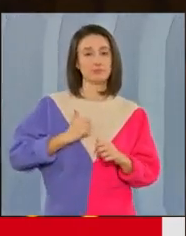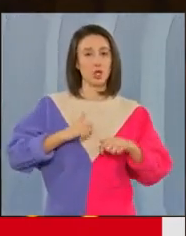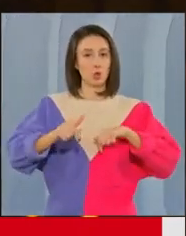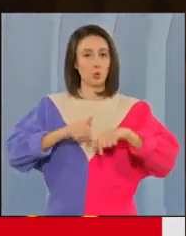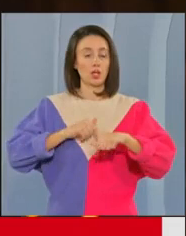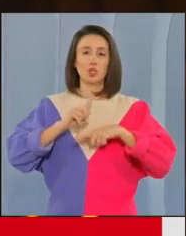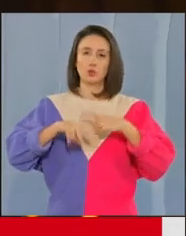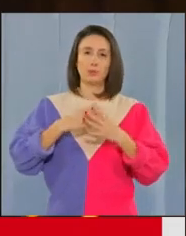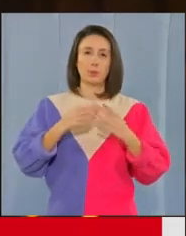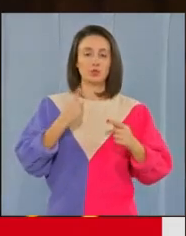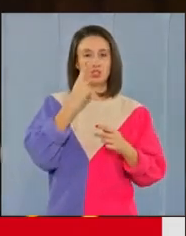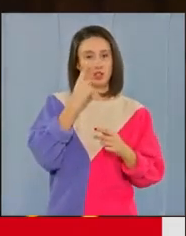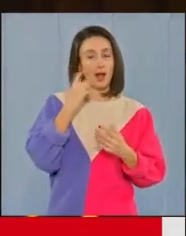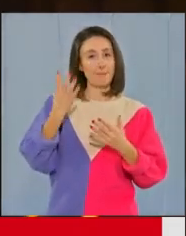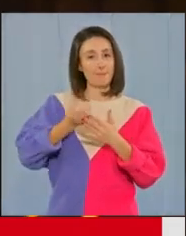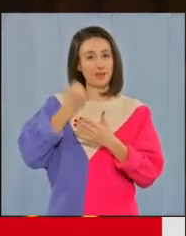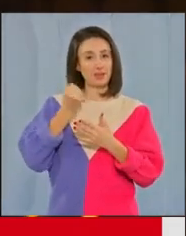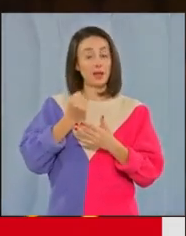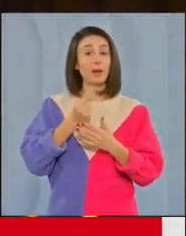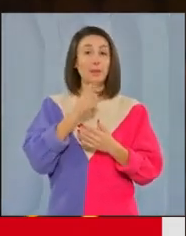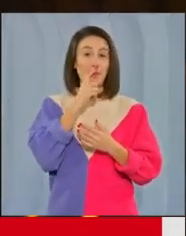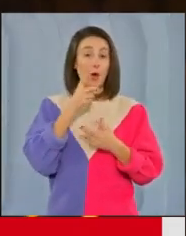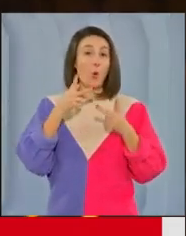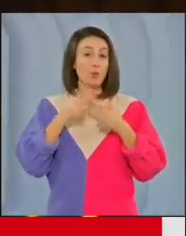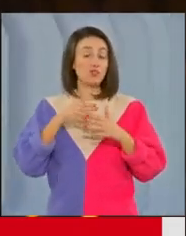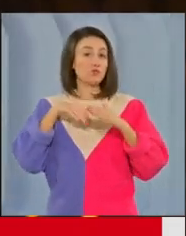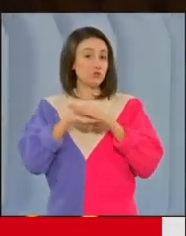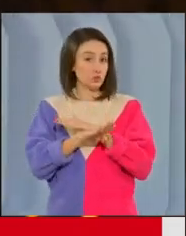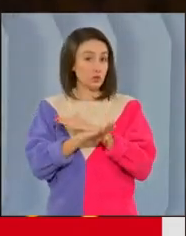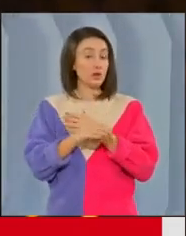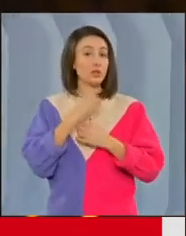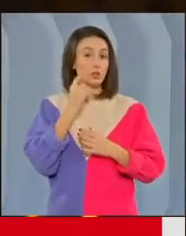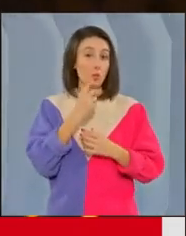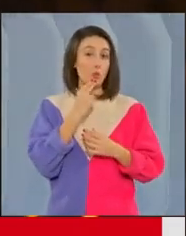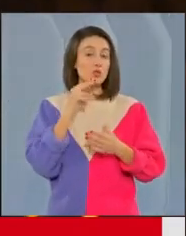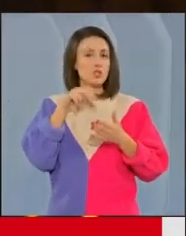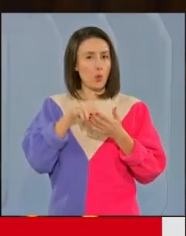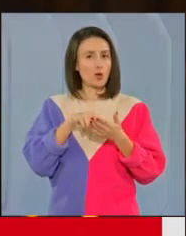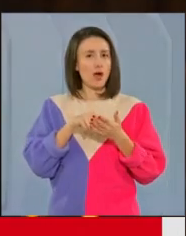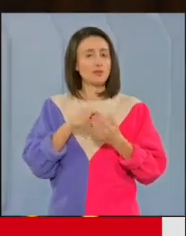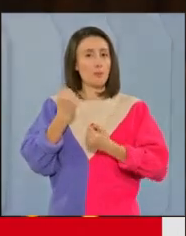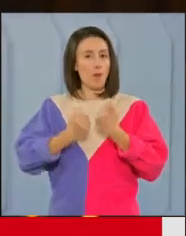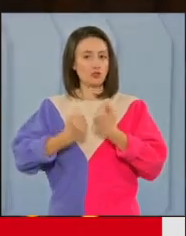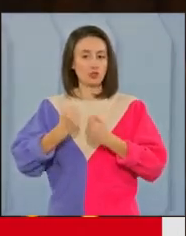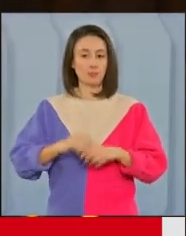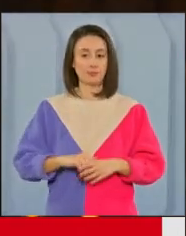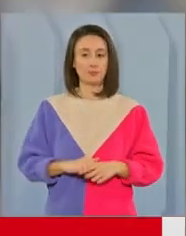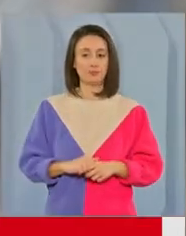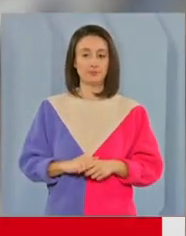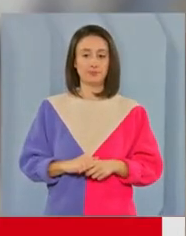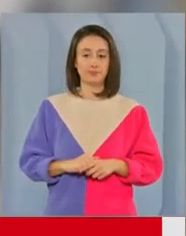rutiere. După mai multe încercări de a-l prinde, bărbatul s-a oprit din fugă abia când un polițist s-a urcat pe mașina acestuia.